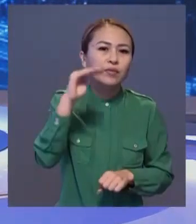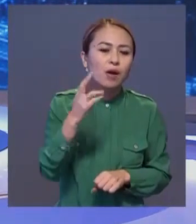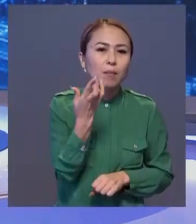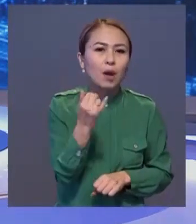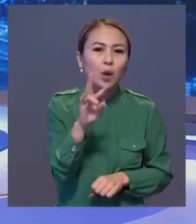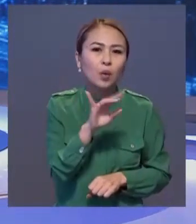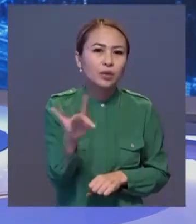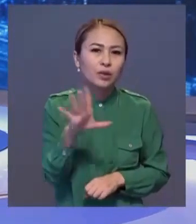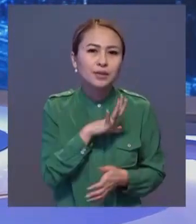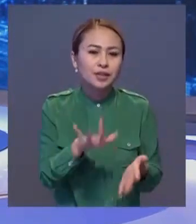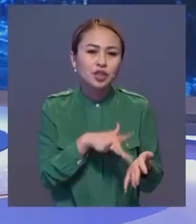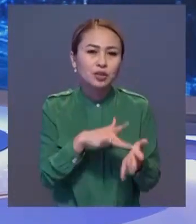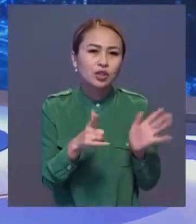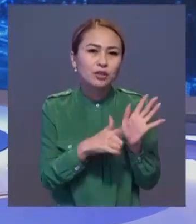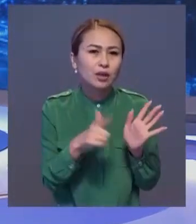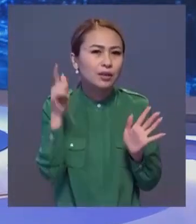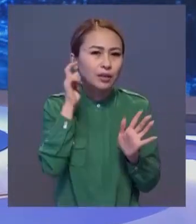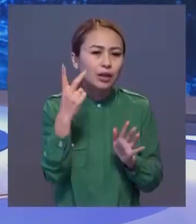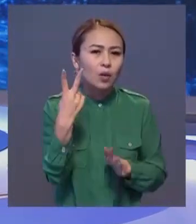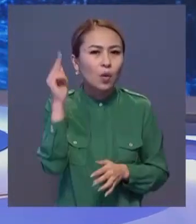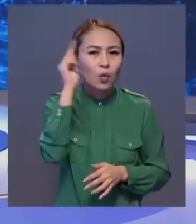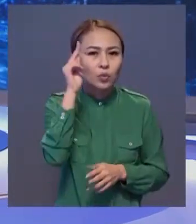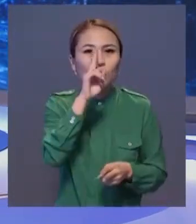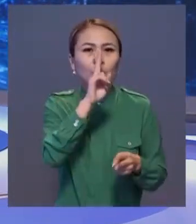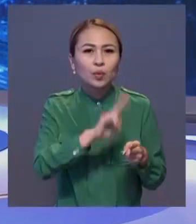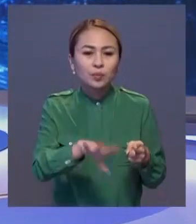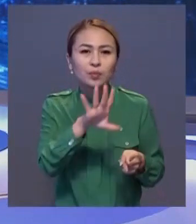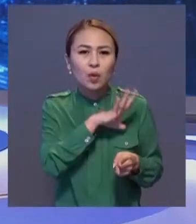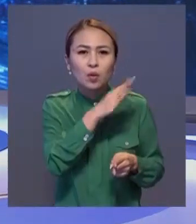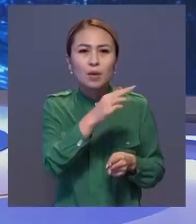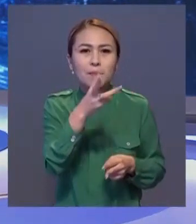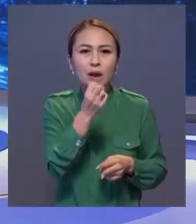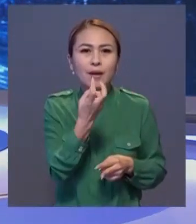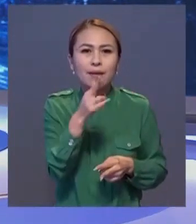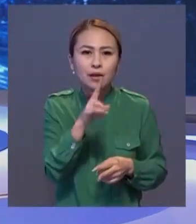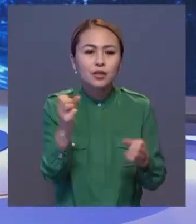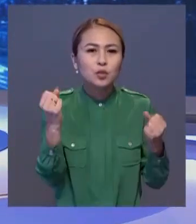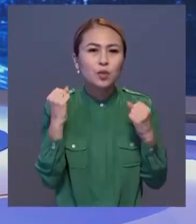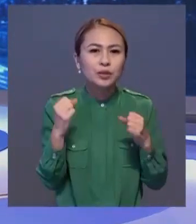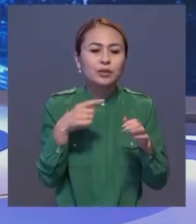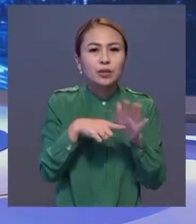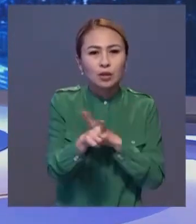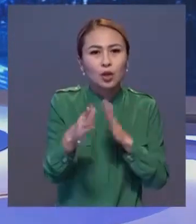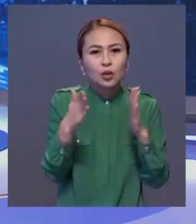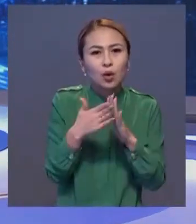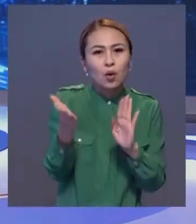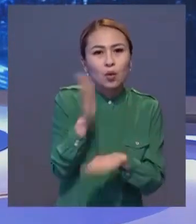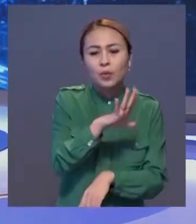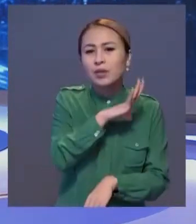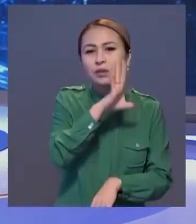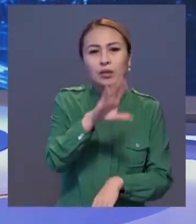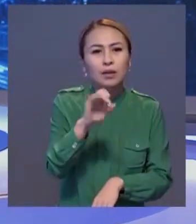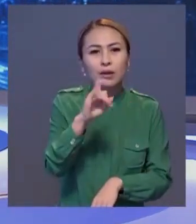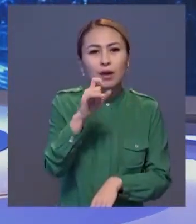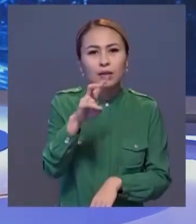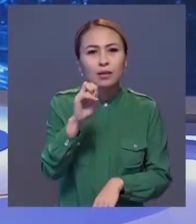20 ақпанда Байқоңыр қаласында 7 жастағы екі оқушы жоғалып кеткен еді. Олар Маяк спорт кешенінен шығып үйлеріне оралмаған. Олардың